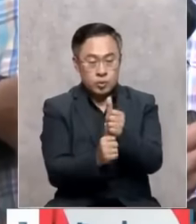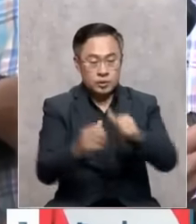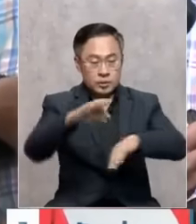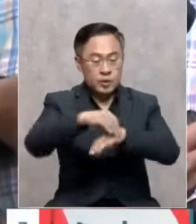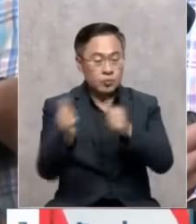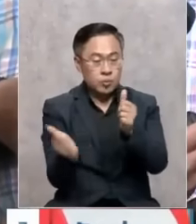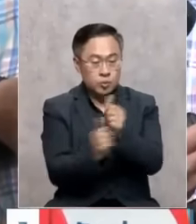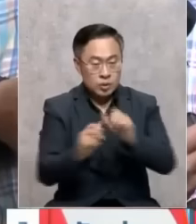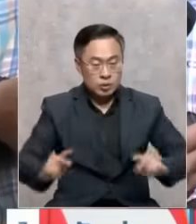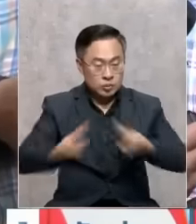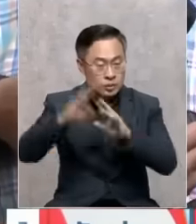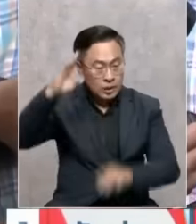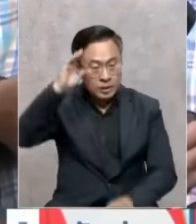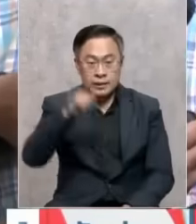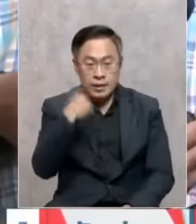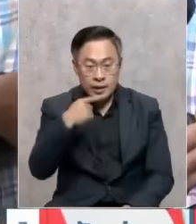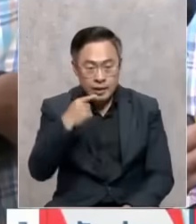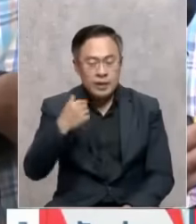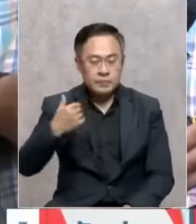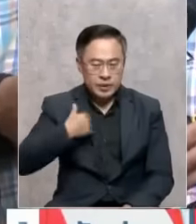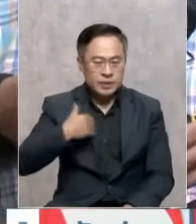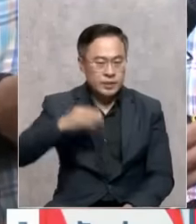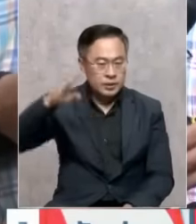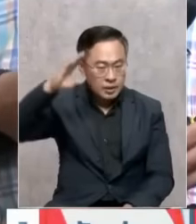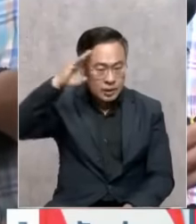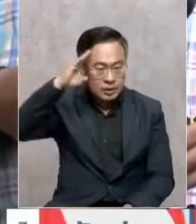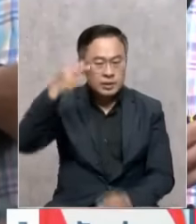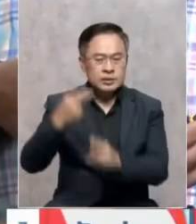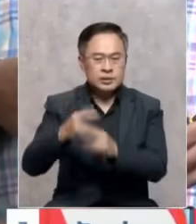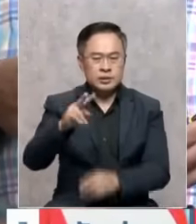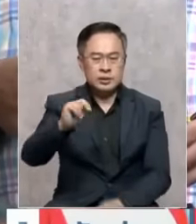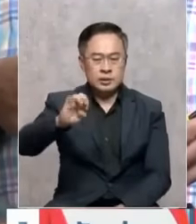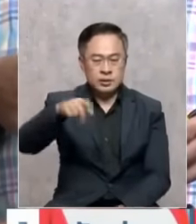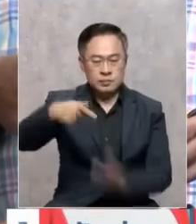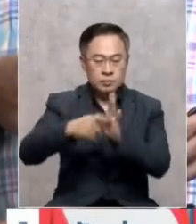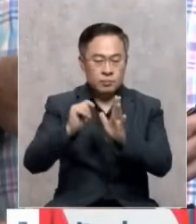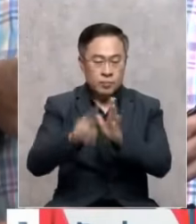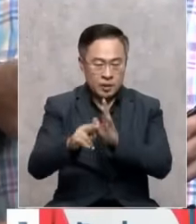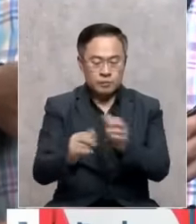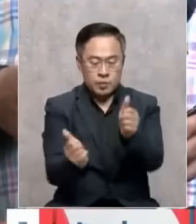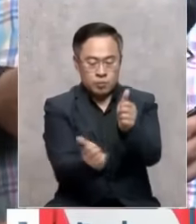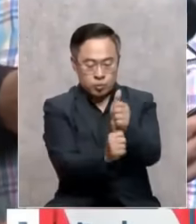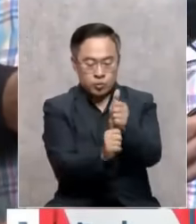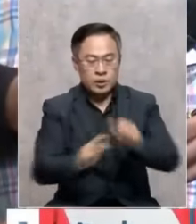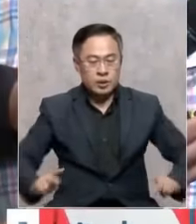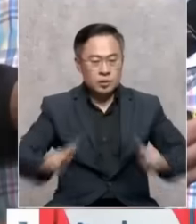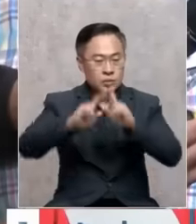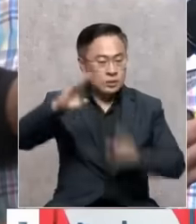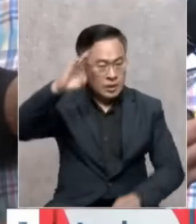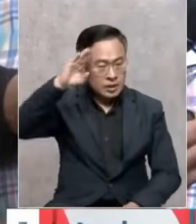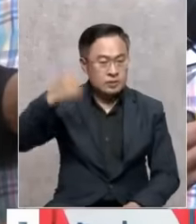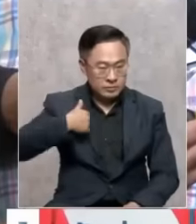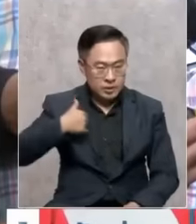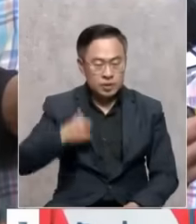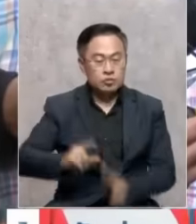าโหมเนี่ยบอกว่าอาจจะเป็นพลเอกนิพัทธ์ทองเล็กก็บอกว่าแล้วกำลังดูอีกหลายตำแหน่งแล้วก็ต้องดูความสมัครใจด้วยส่วนเลขารัฐมนตรี